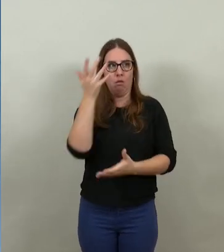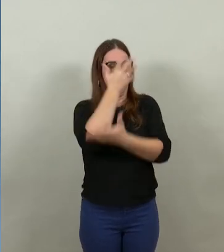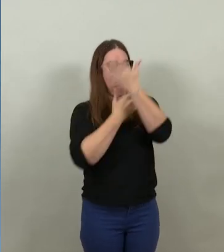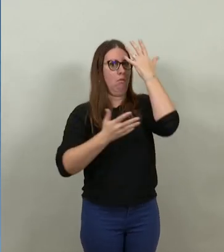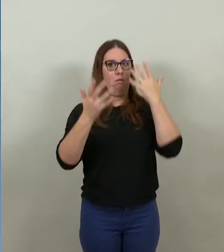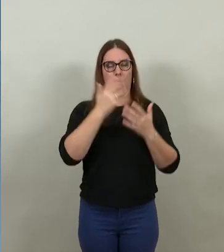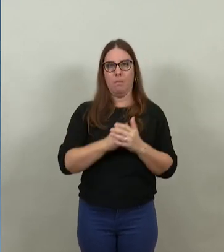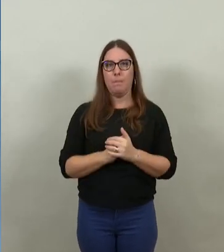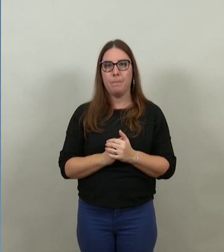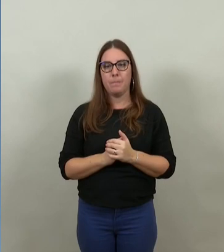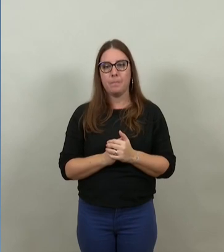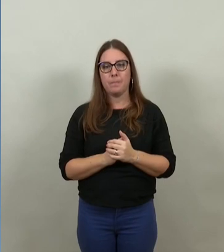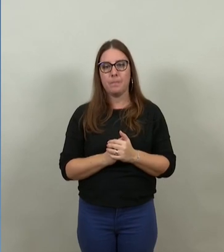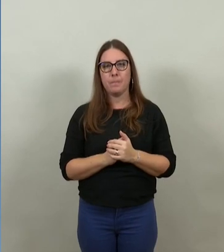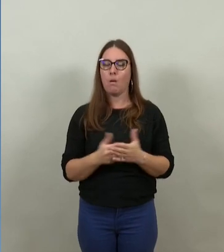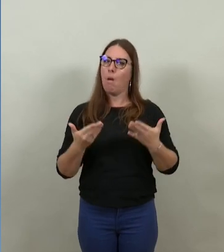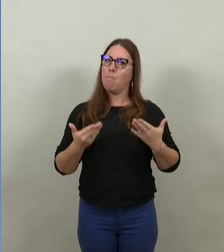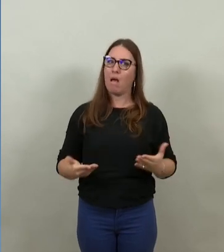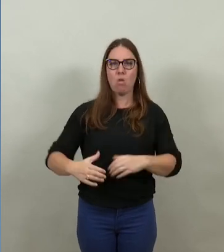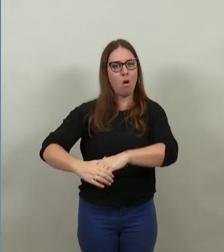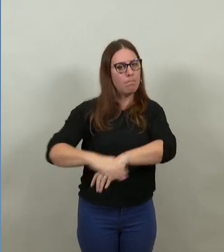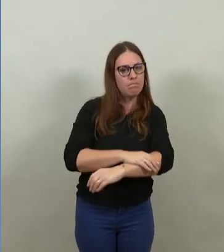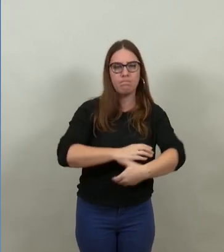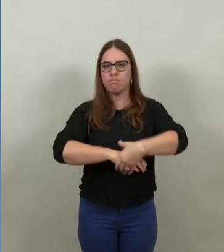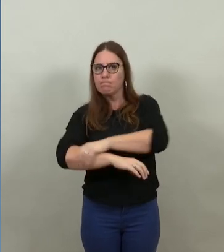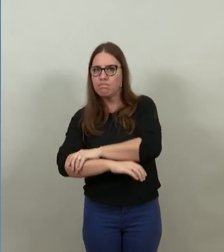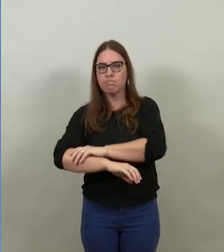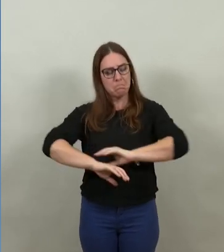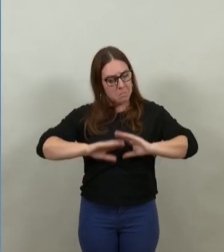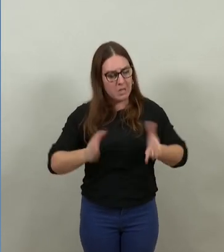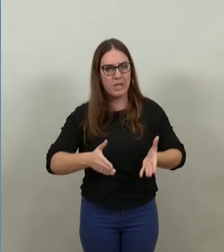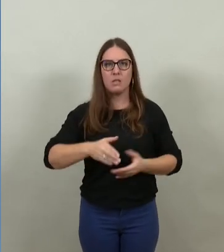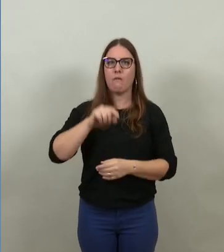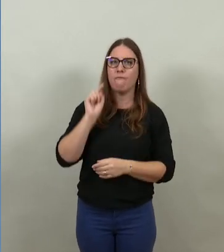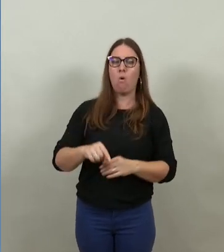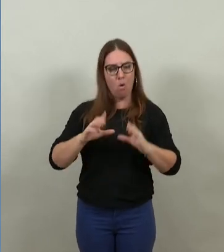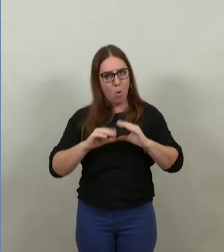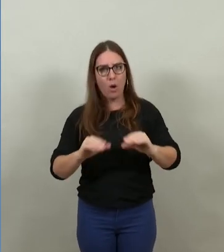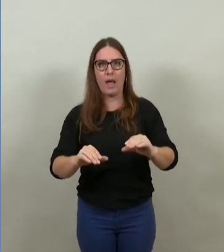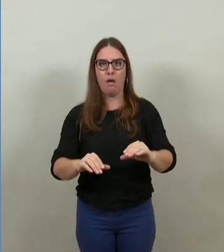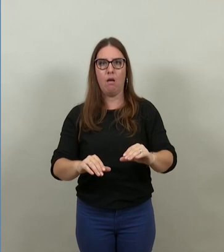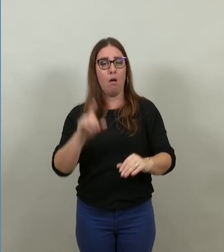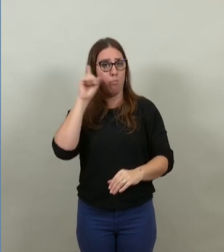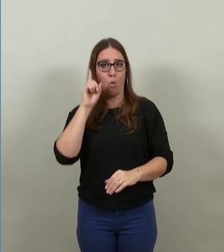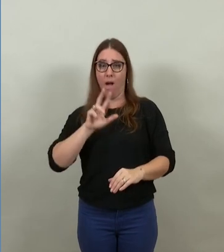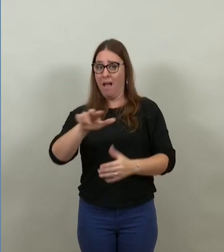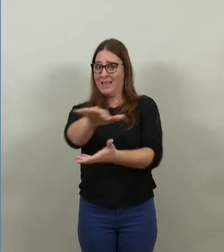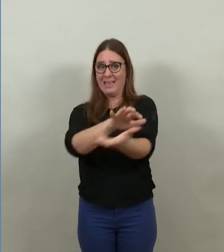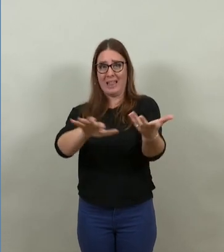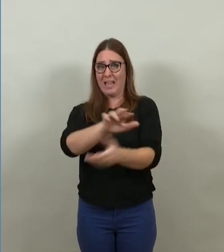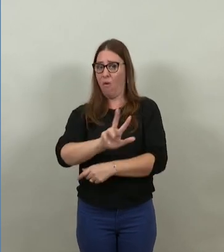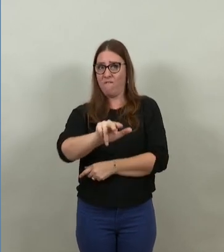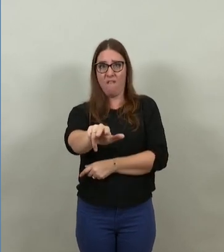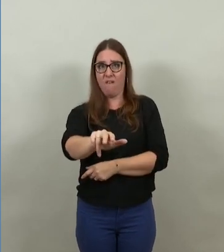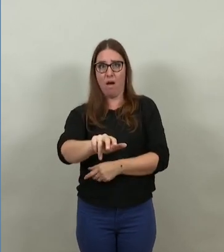il est en plus que temps de prendre donc les décisions qui s'impose avant que la catastrophe arrive et